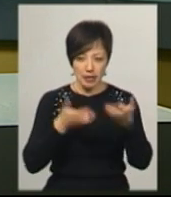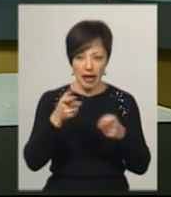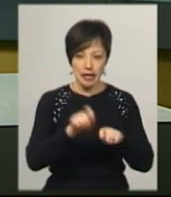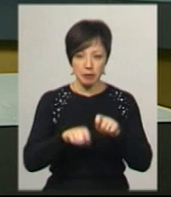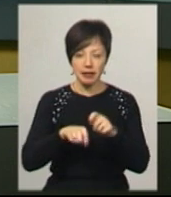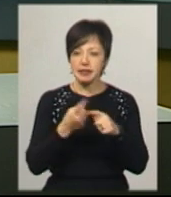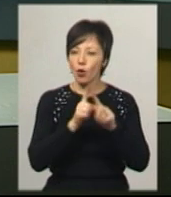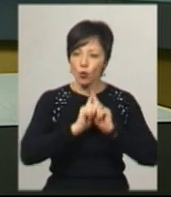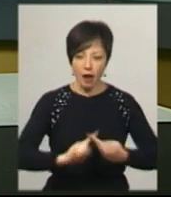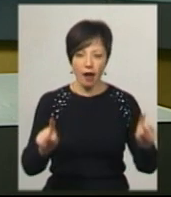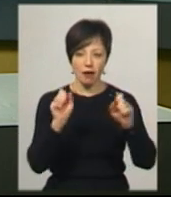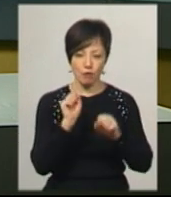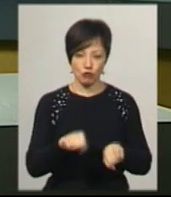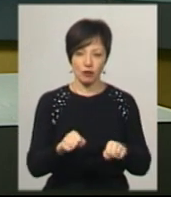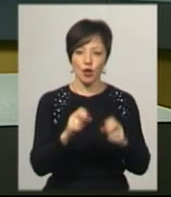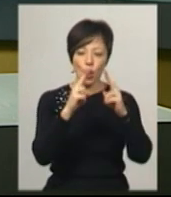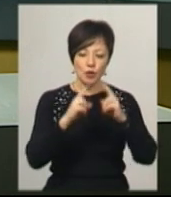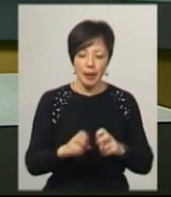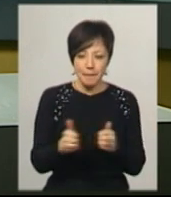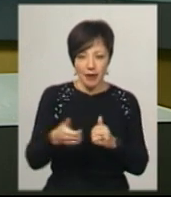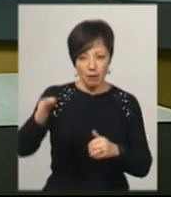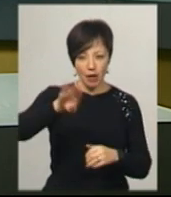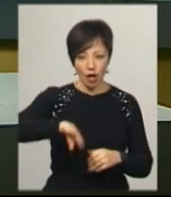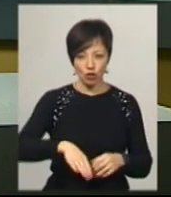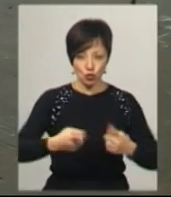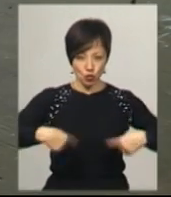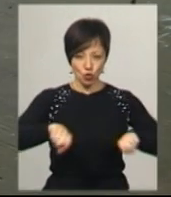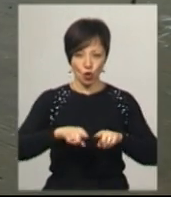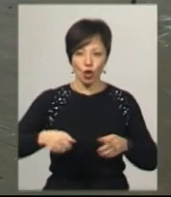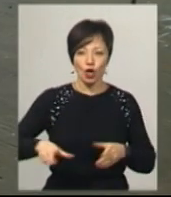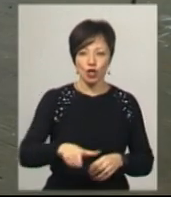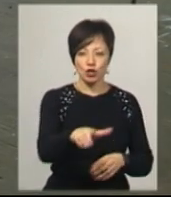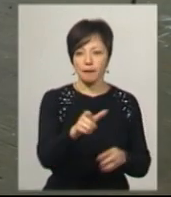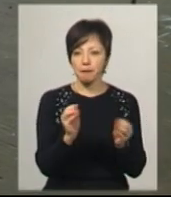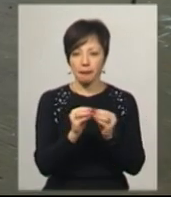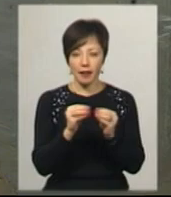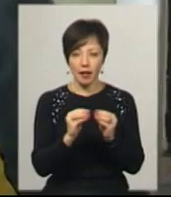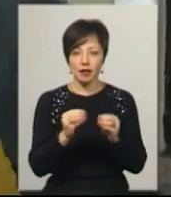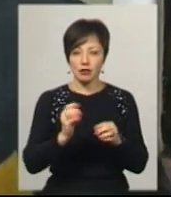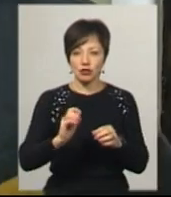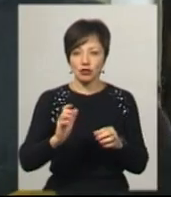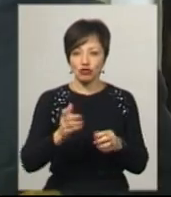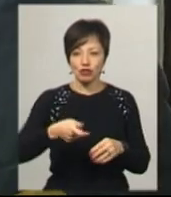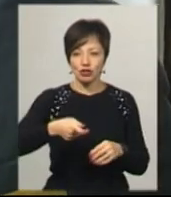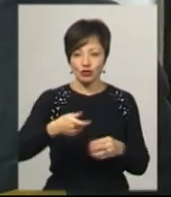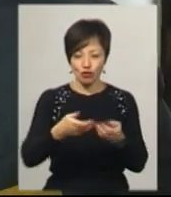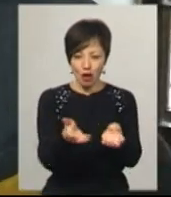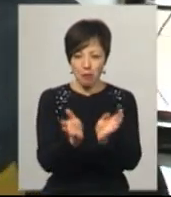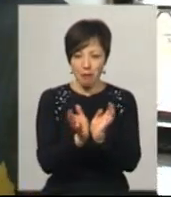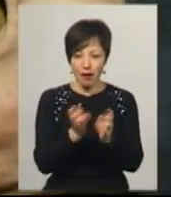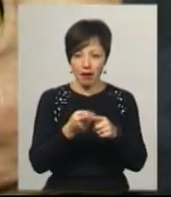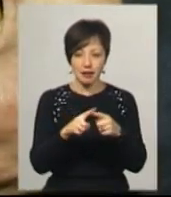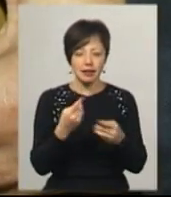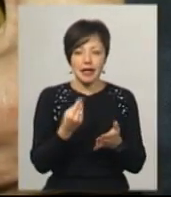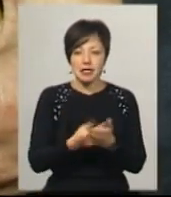це унікальна можливість дослідити прибережну зону річки. Майже неушкоджений черпак – найцінніша знахідка археологів у цій